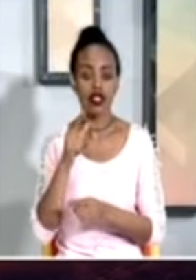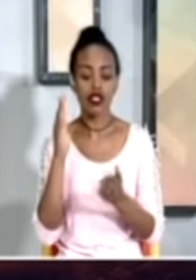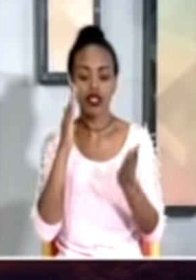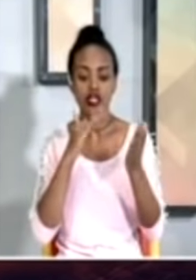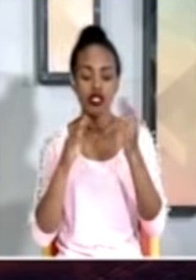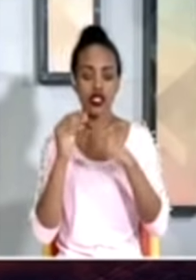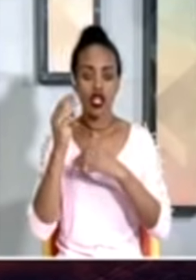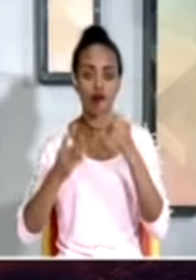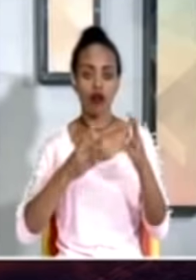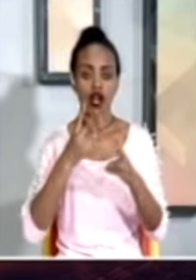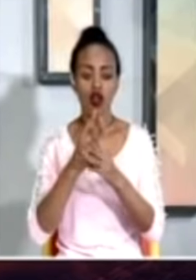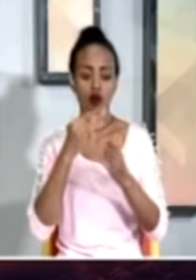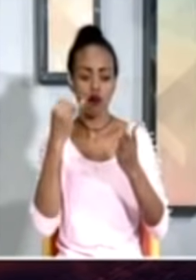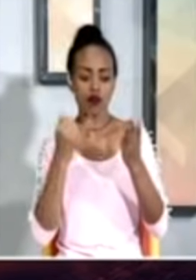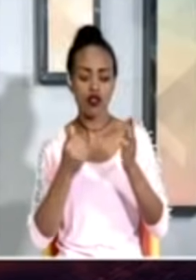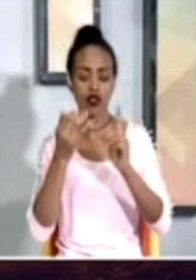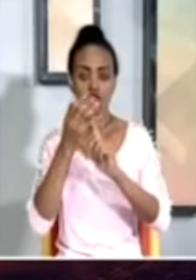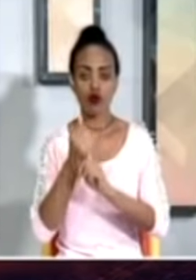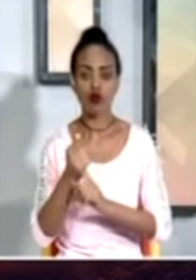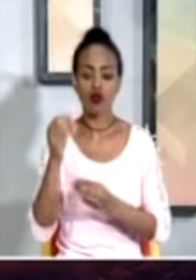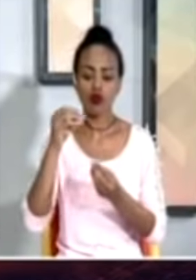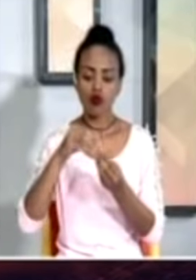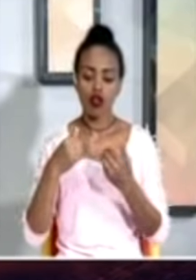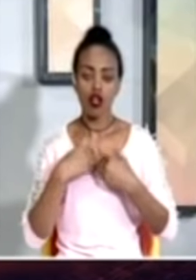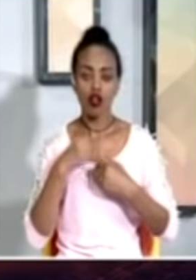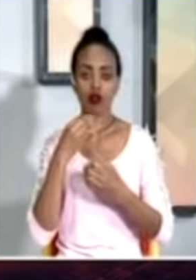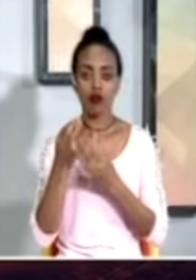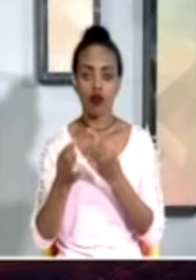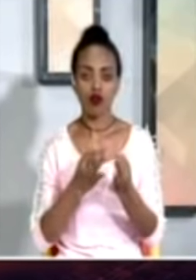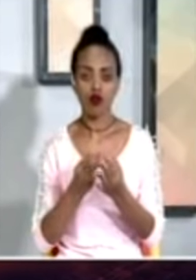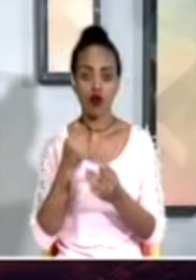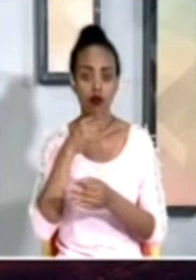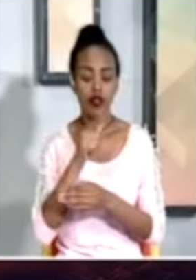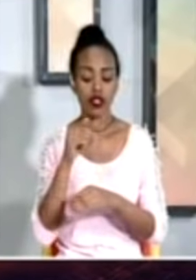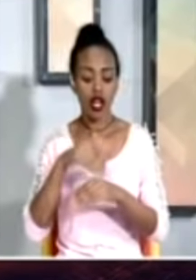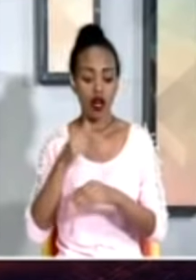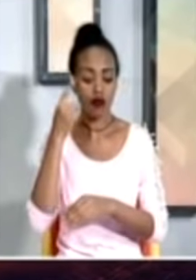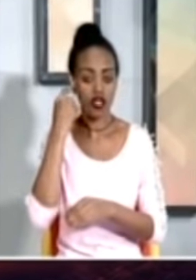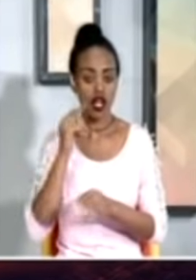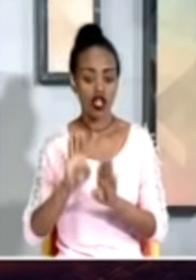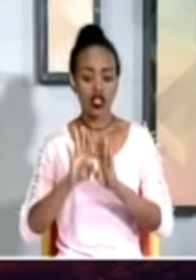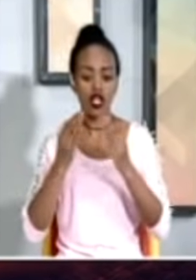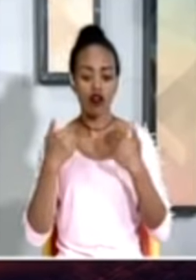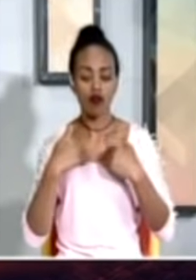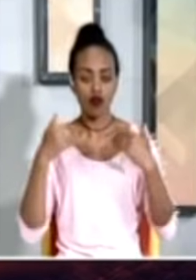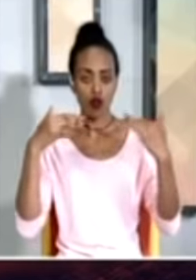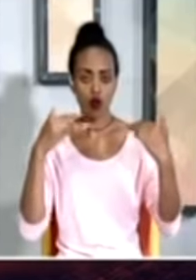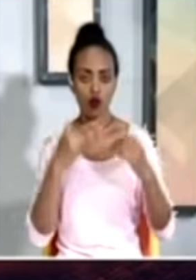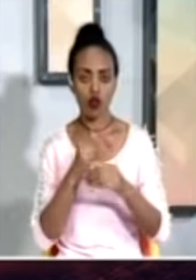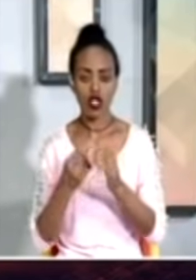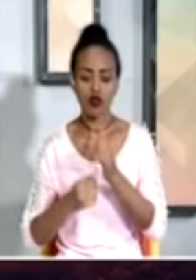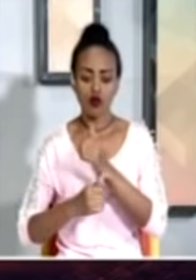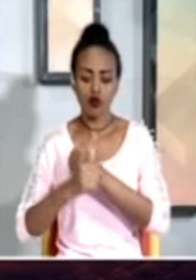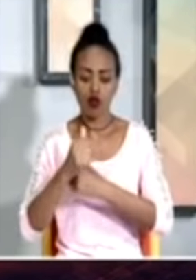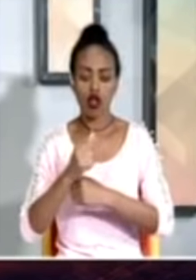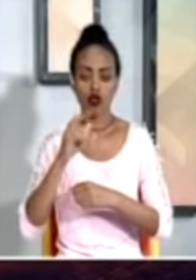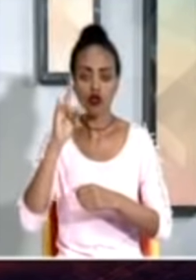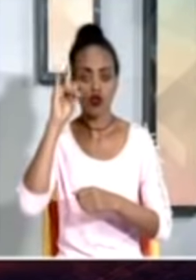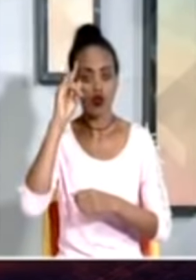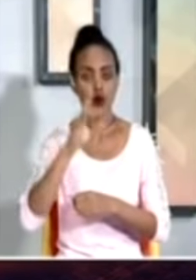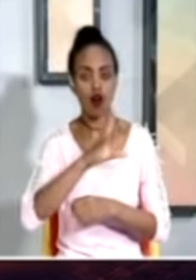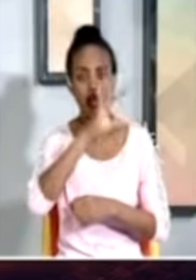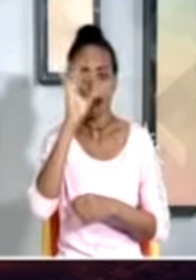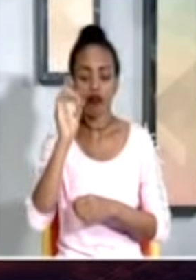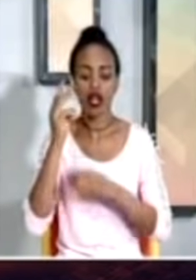ፀገም ዓለማዊ ምስሊ የትሕዞን የጋደን ምህላው ገሊፆም። እቲ ኣብ ትግራይ ተኣዊጁ ዘሎ ኩናት በሰልኡ ንዞባ ቅርን ኣፍሪካን